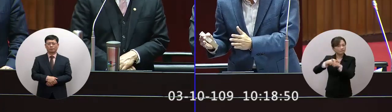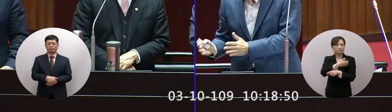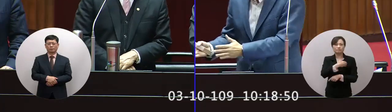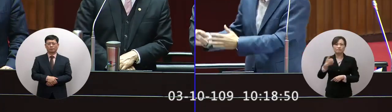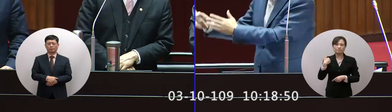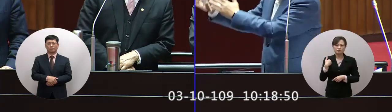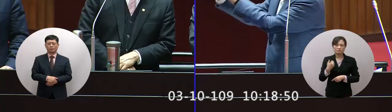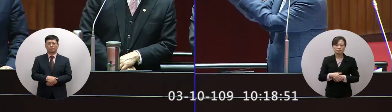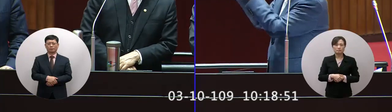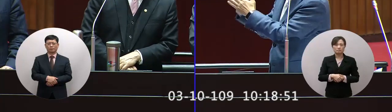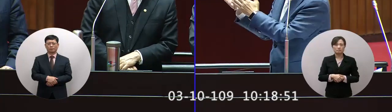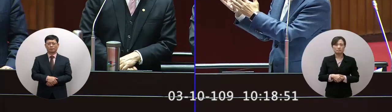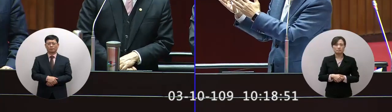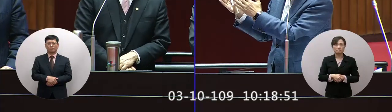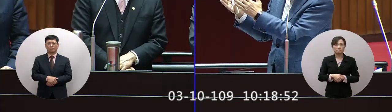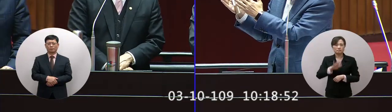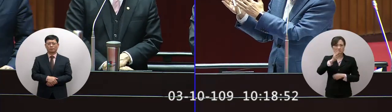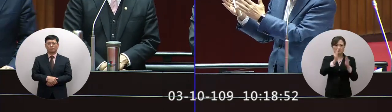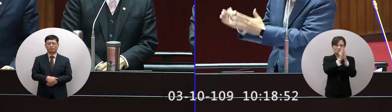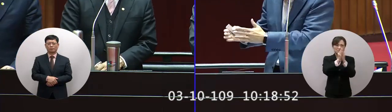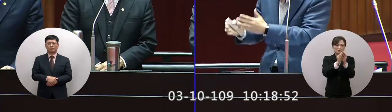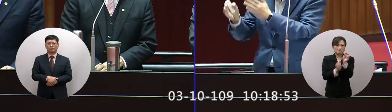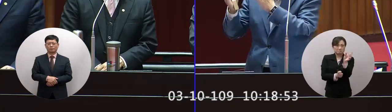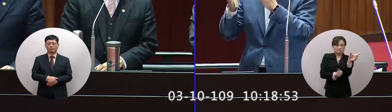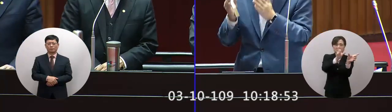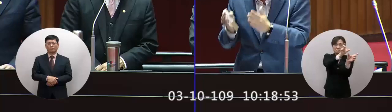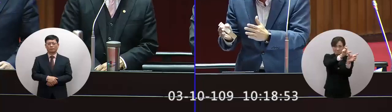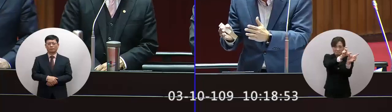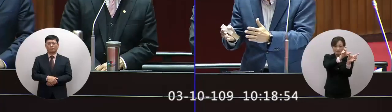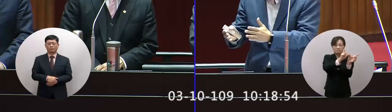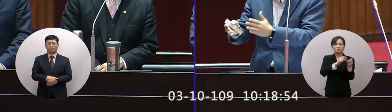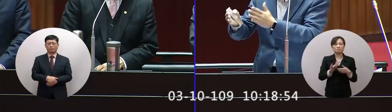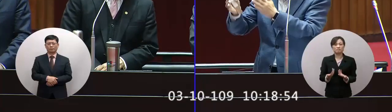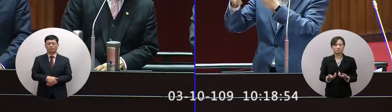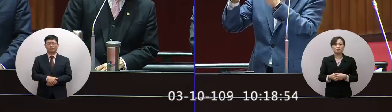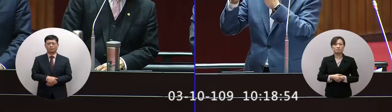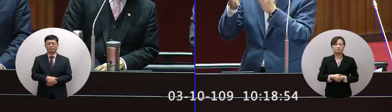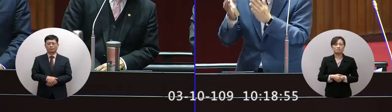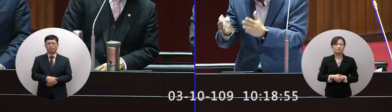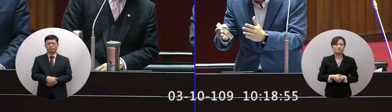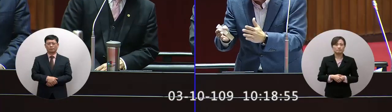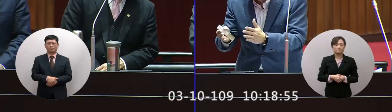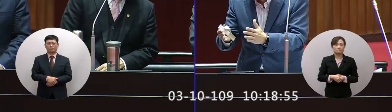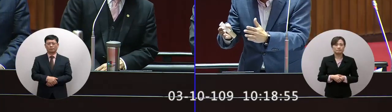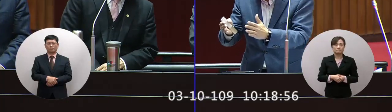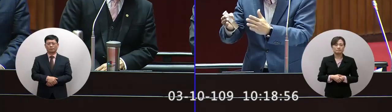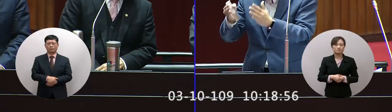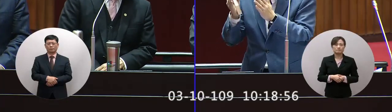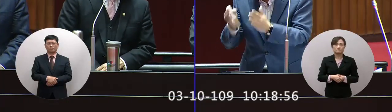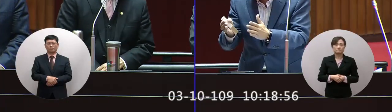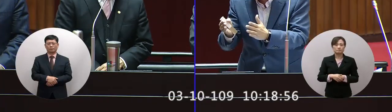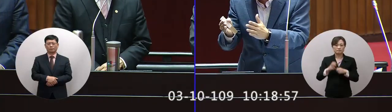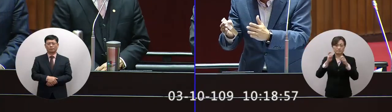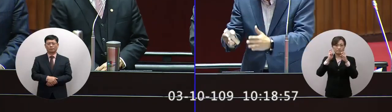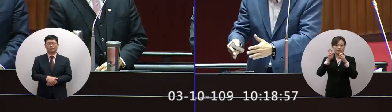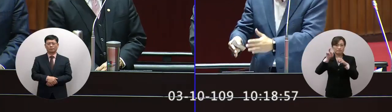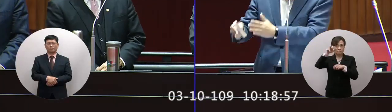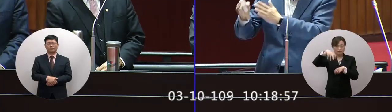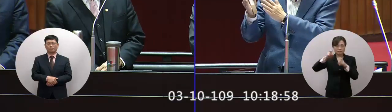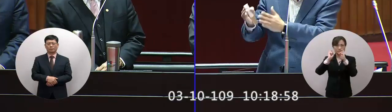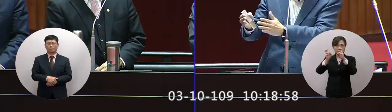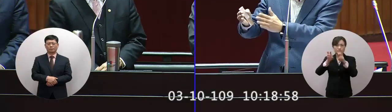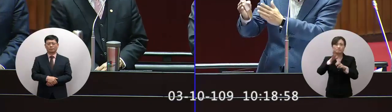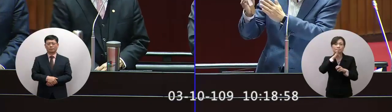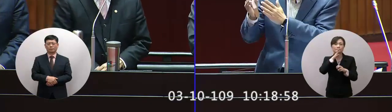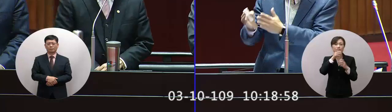样的？因为一节是从桃园出发，经过新北市到台北市，虽